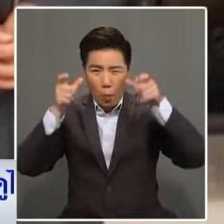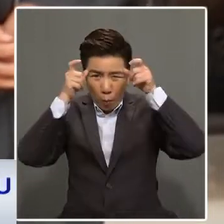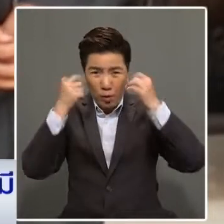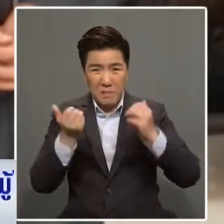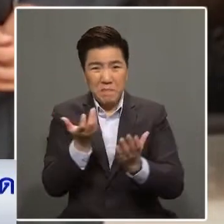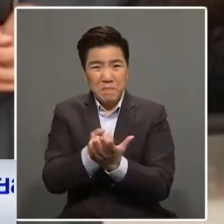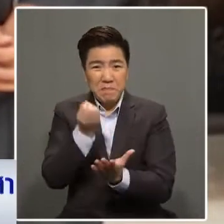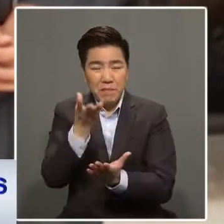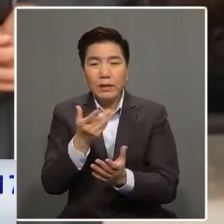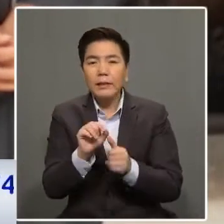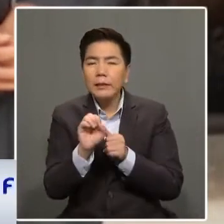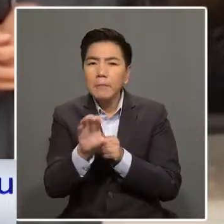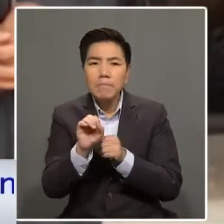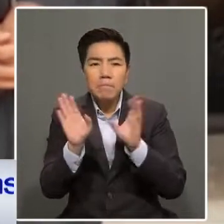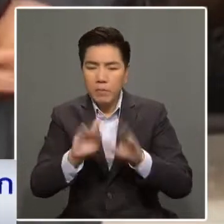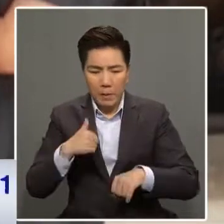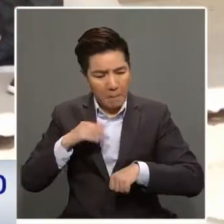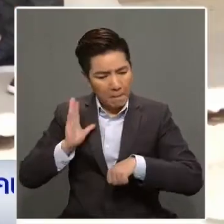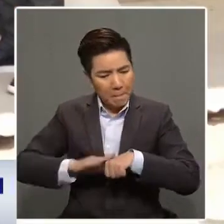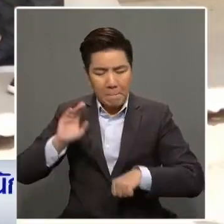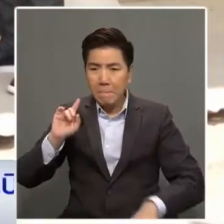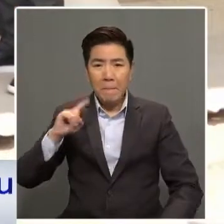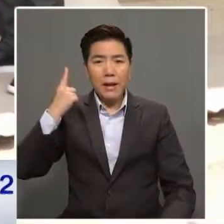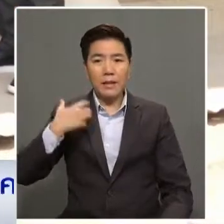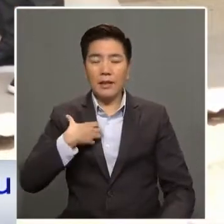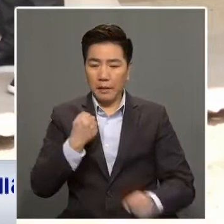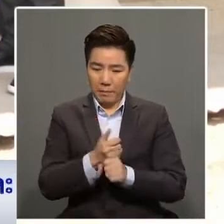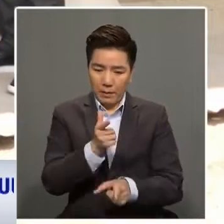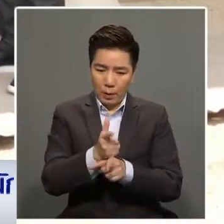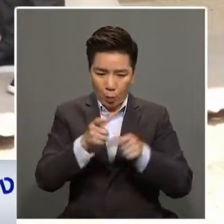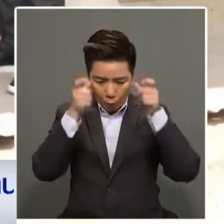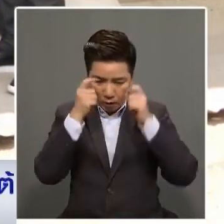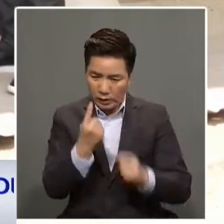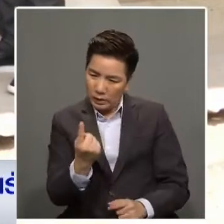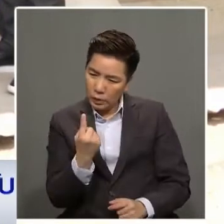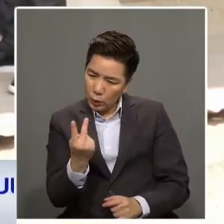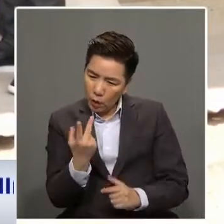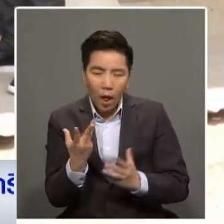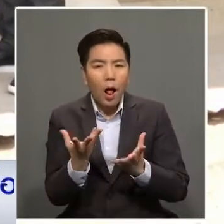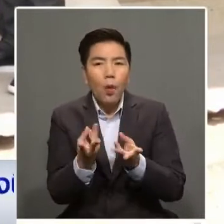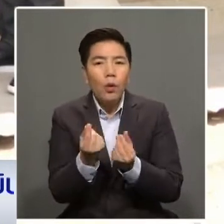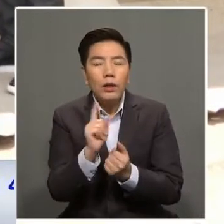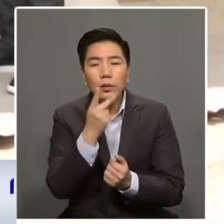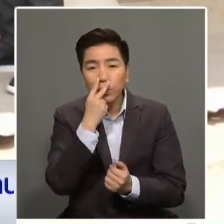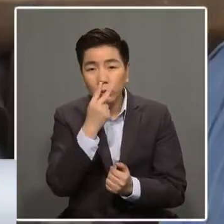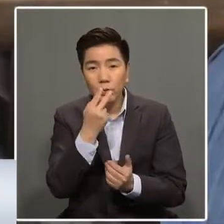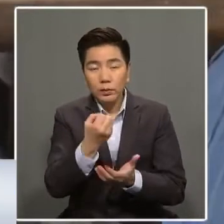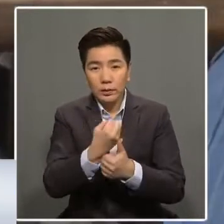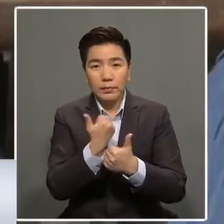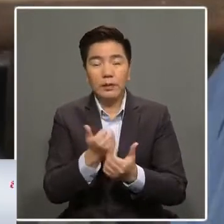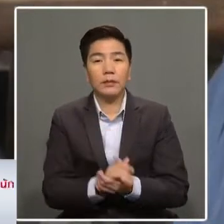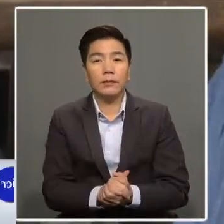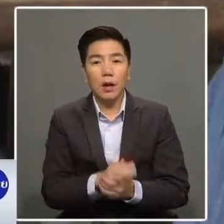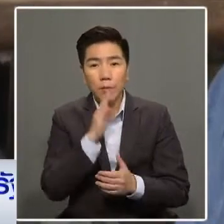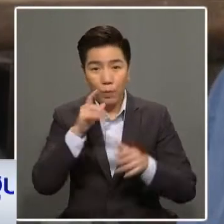อนนี ้ แนะนำหน่อยครับมือใหม่เลยมันจะต้องเริ่มยังไงเริ่มสักกี่ตัวดีทุนไม่เยอะอะไรประมาณนี้ครับ สมมติว่าเราเลี้ยง